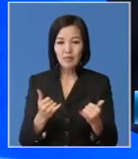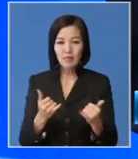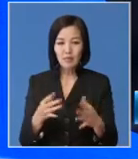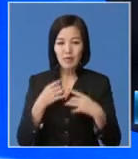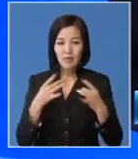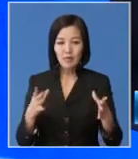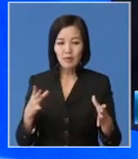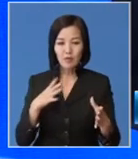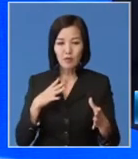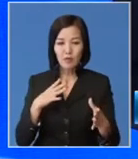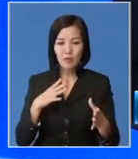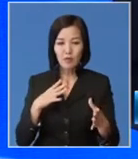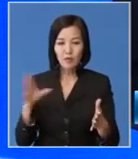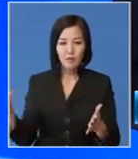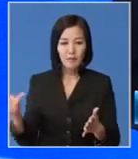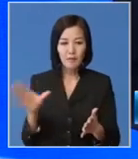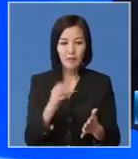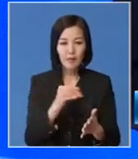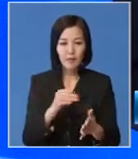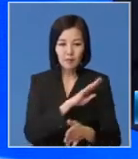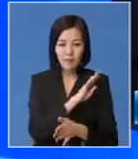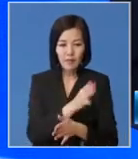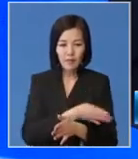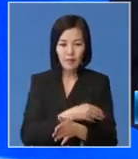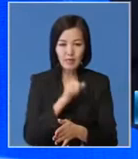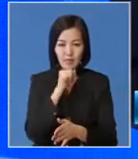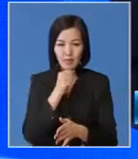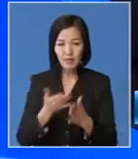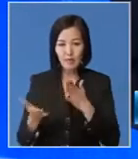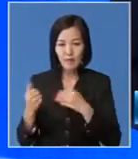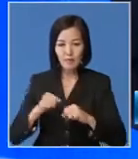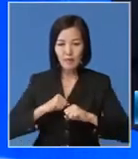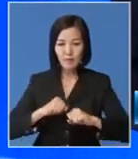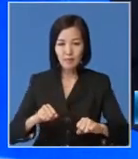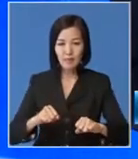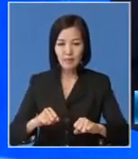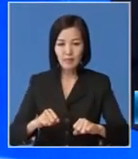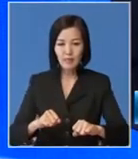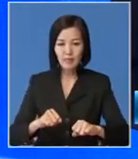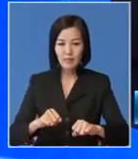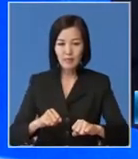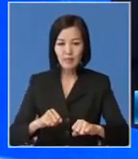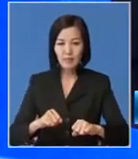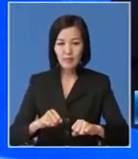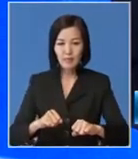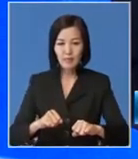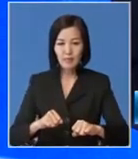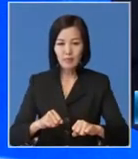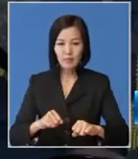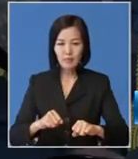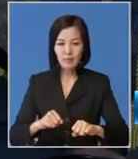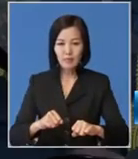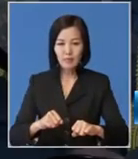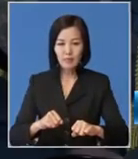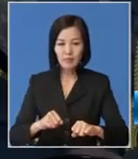өтіледі. Баршамыз қайсар мінезді ата-бабамыздың жауынгерлік дәстүріне, ерлік пен ерлік